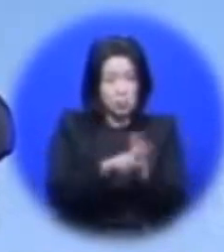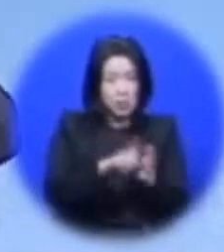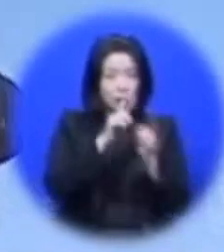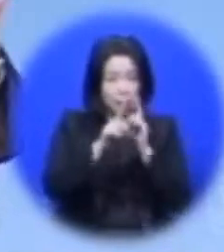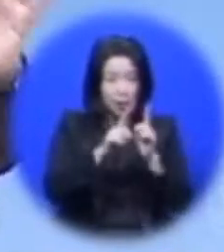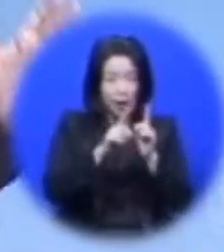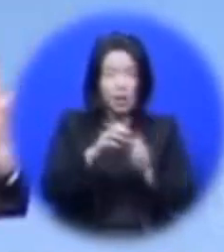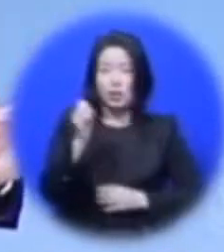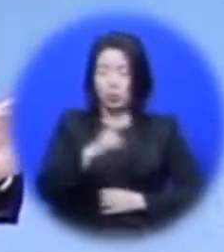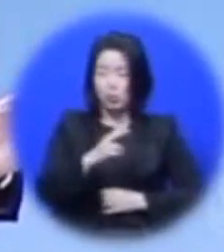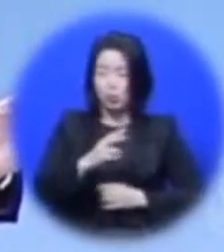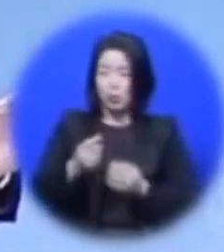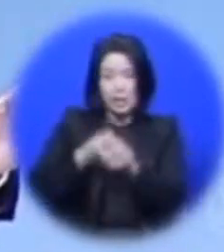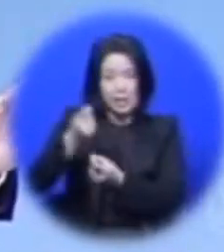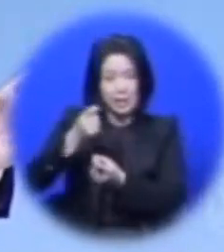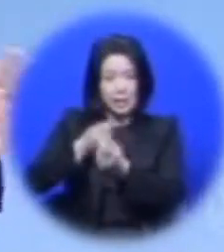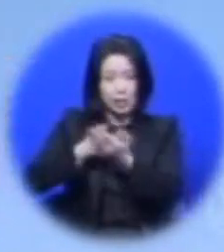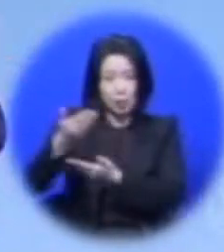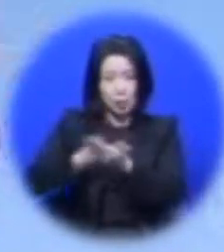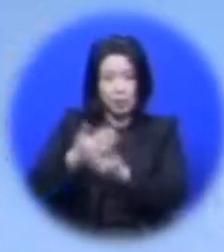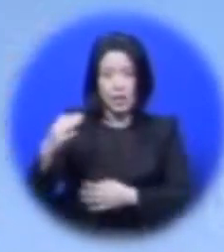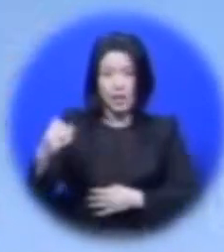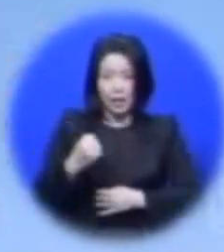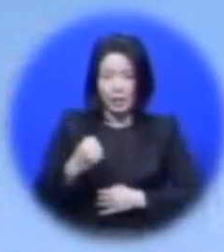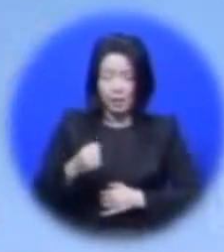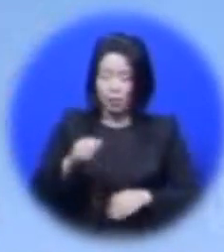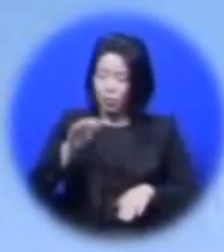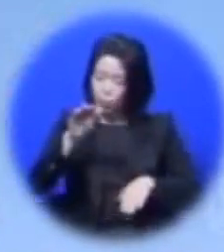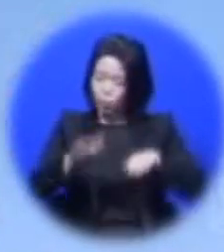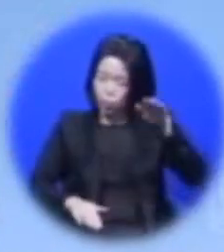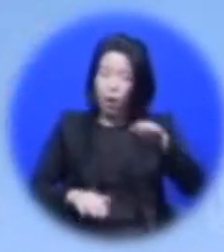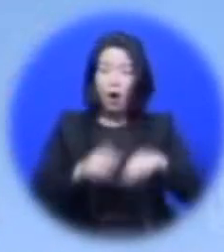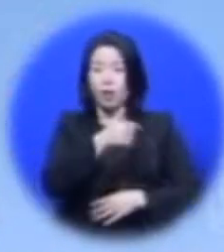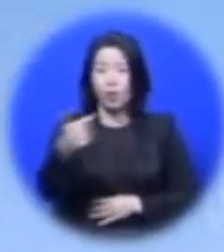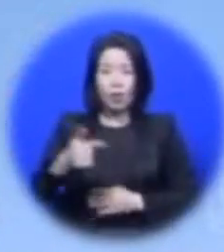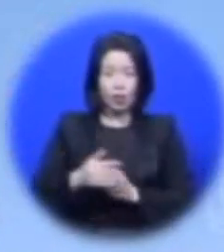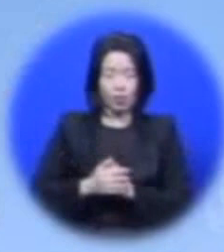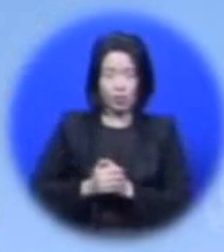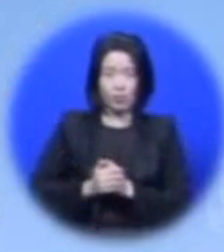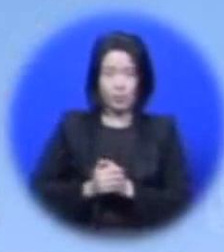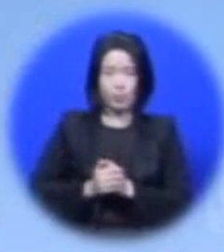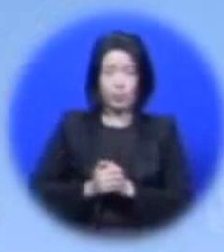예수님과 사귐을 갖는다는 것은 굉장한 차이가 있습니다.